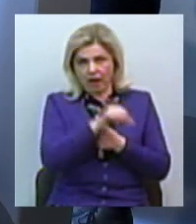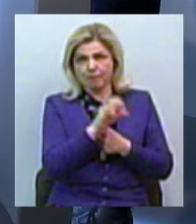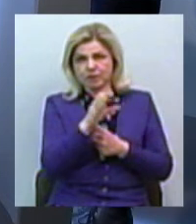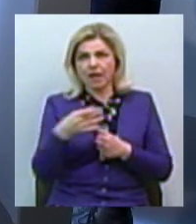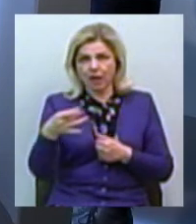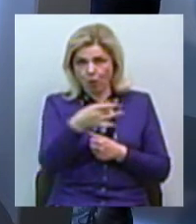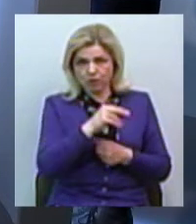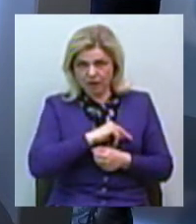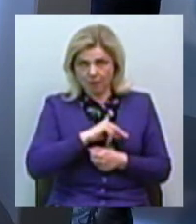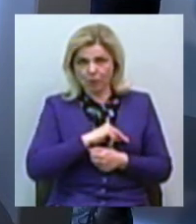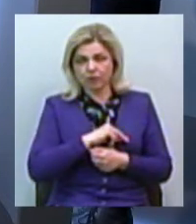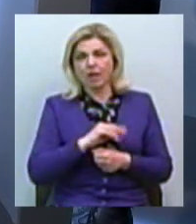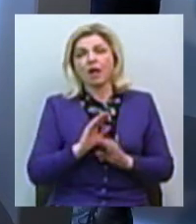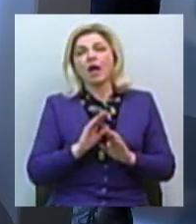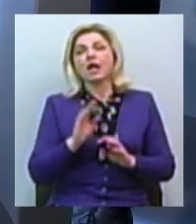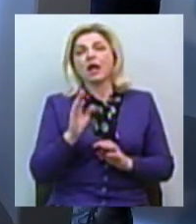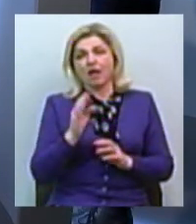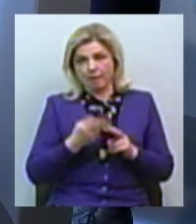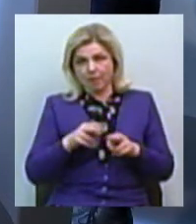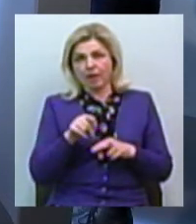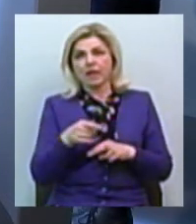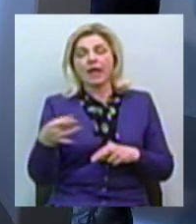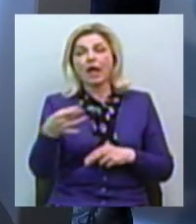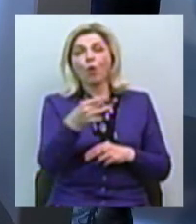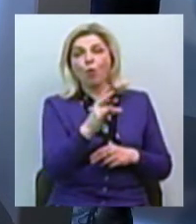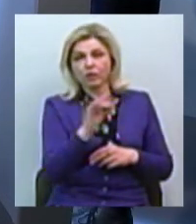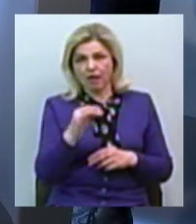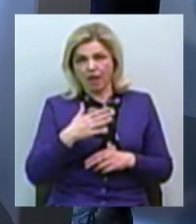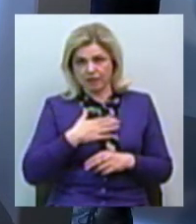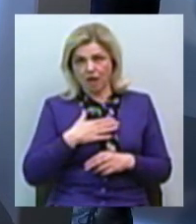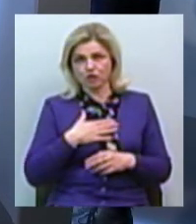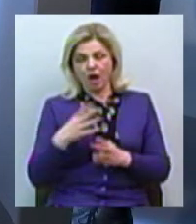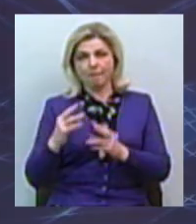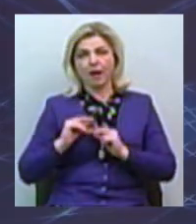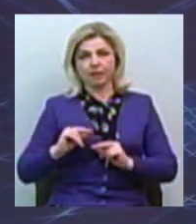уточнити? Саме регіони – це наші ключові партнери. Саме розповідаю, чому.